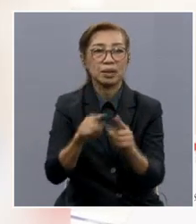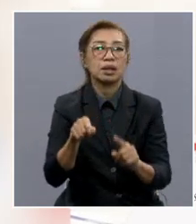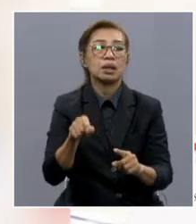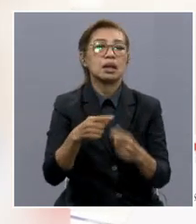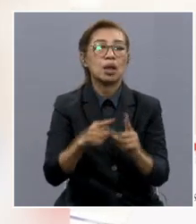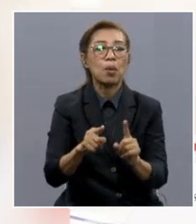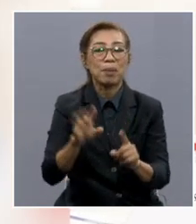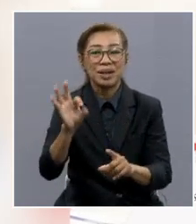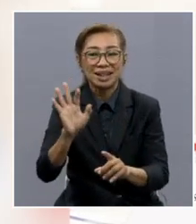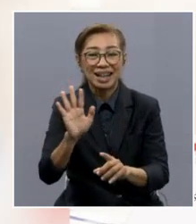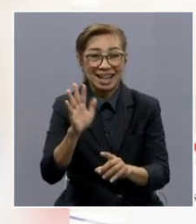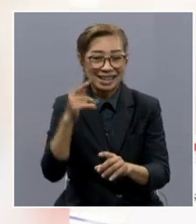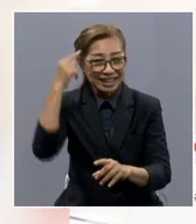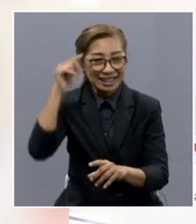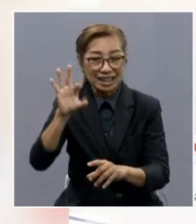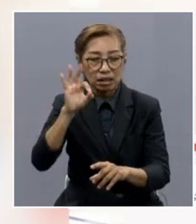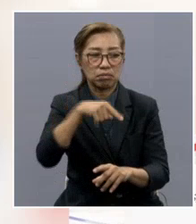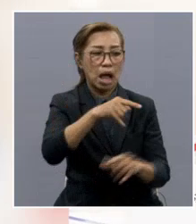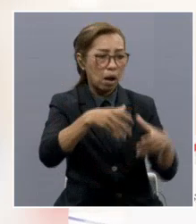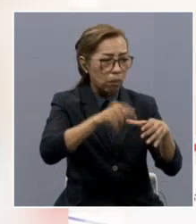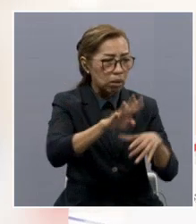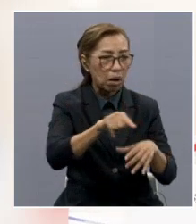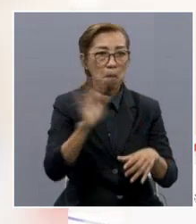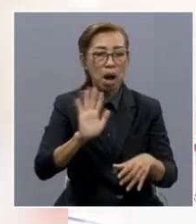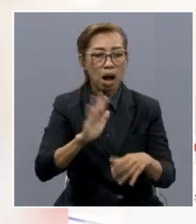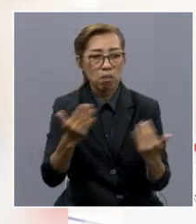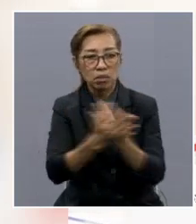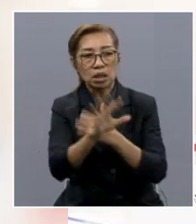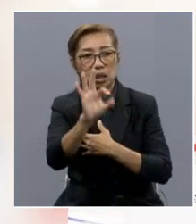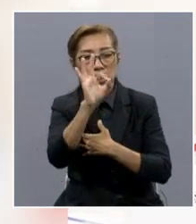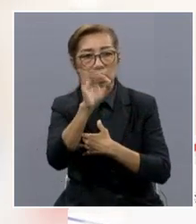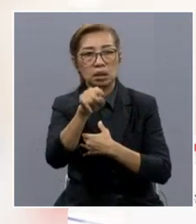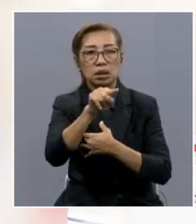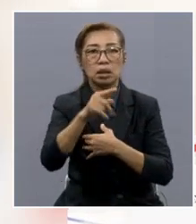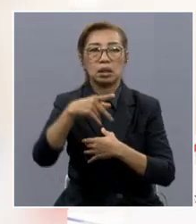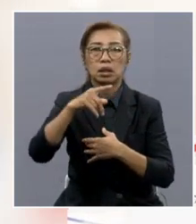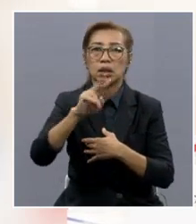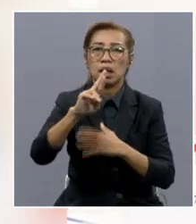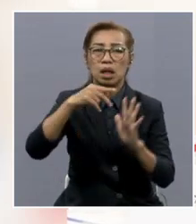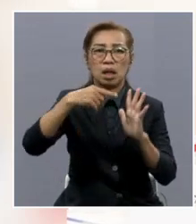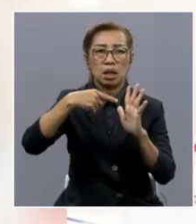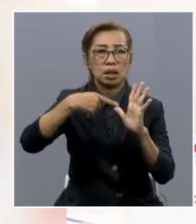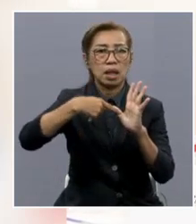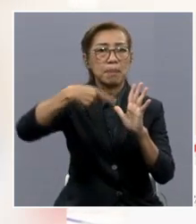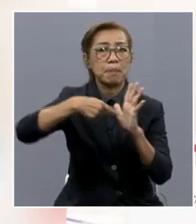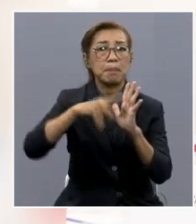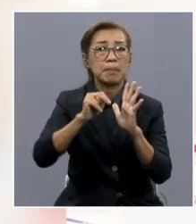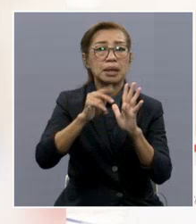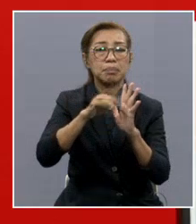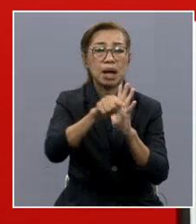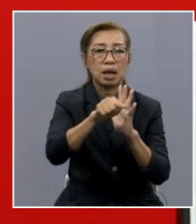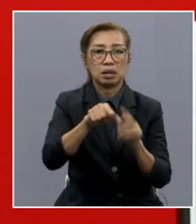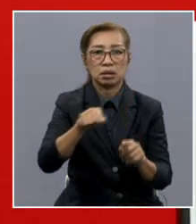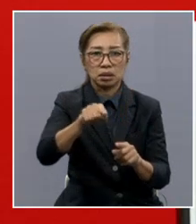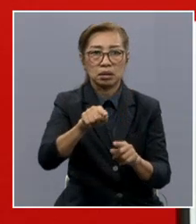อกหักเพราะพรรคเพื่อไทยอะค่ะเขาตัดสินใจจะส่งคุณรำพามาทีฆธนานนท์ลูกสาวของคุณอุ้ยเจริญศรีโกเม